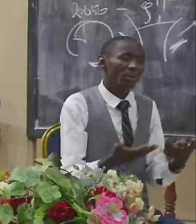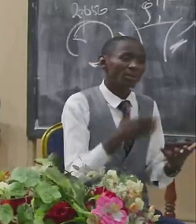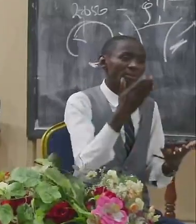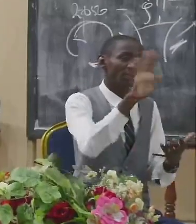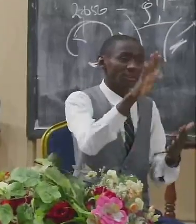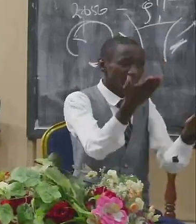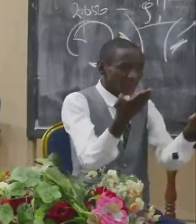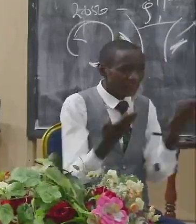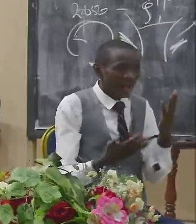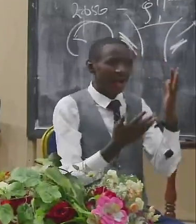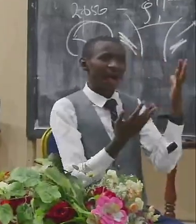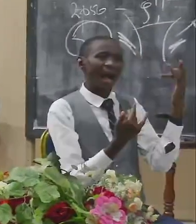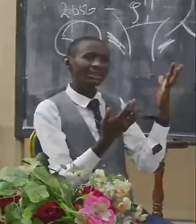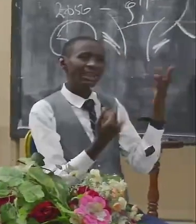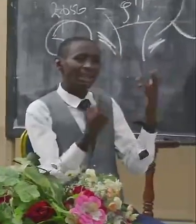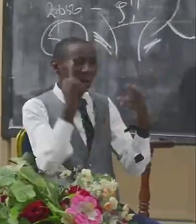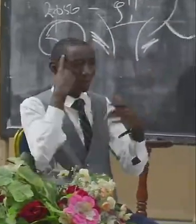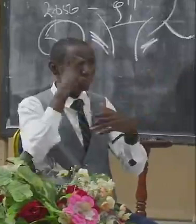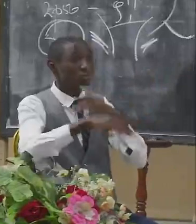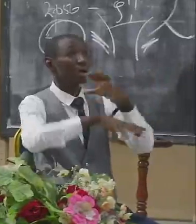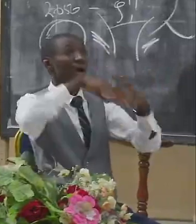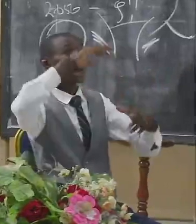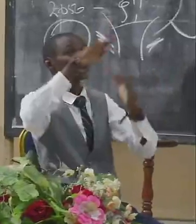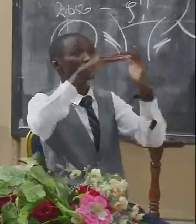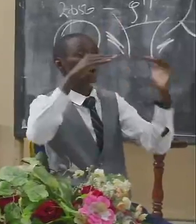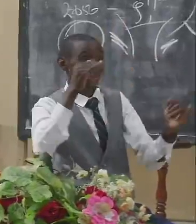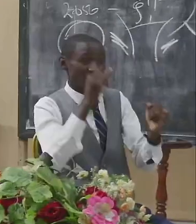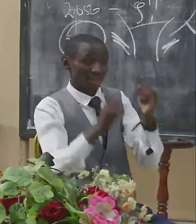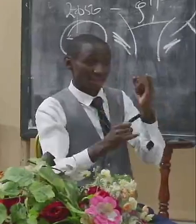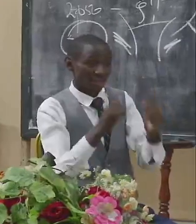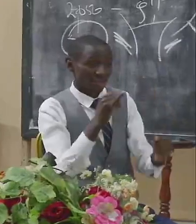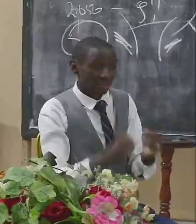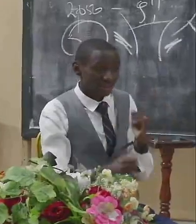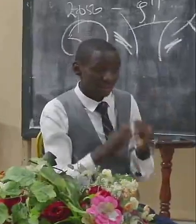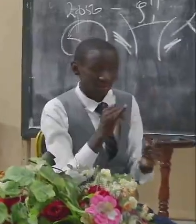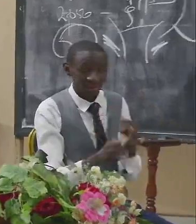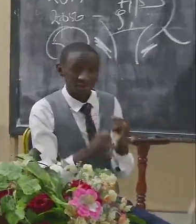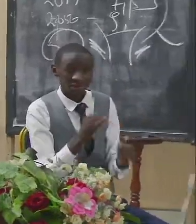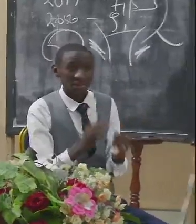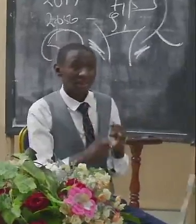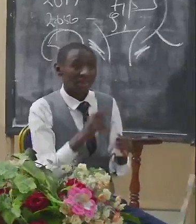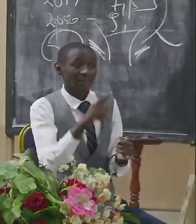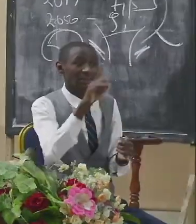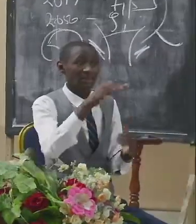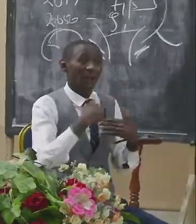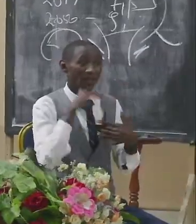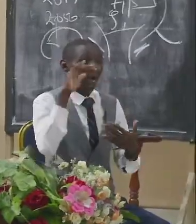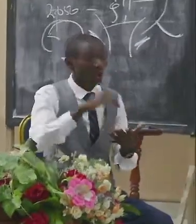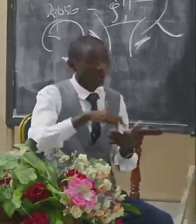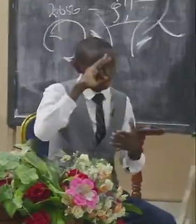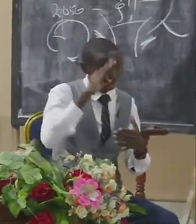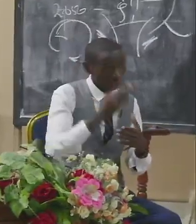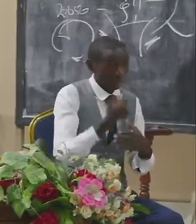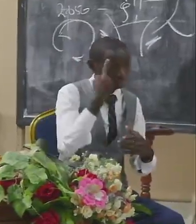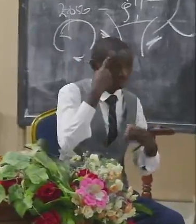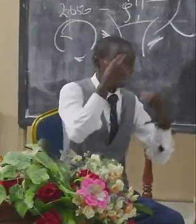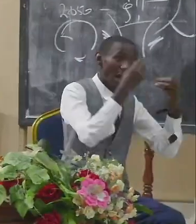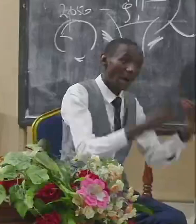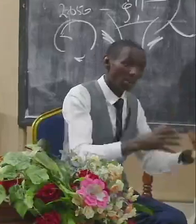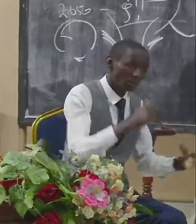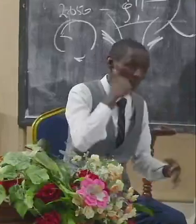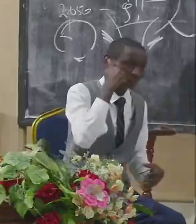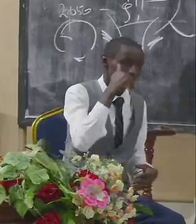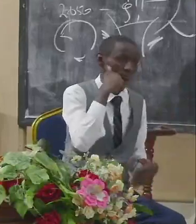comment vas-tu attendre aller dans l'enlèvement si tu n'as pas encore la foi pour abandonner la débauche?